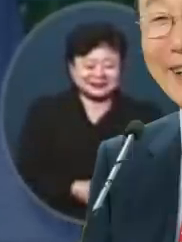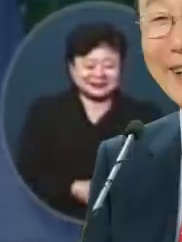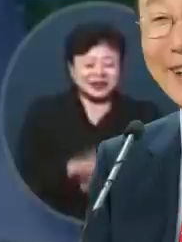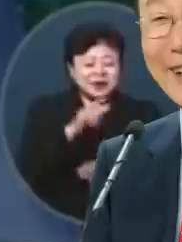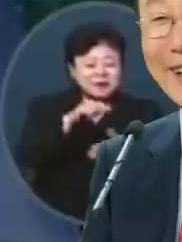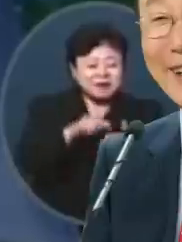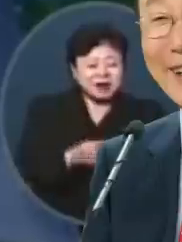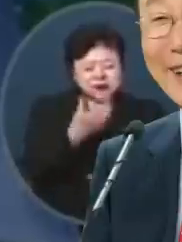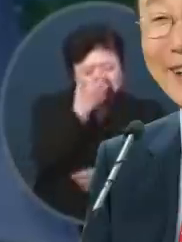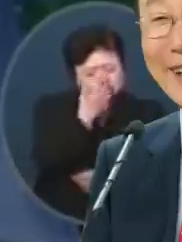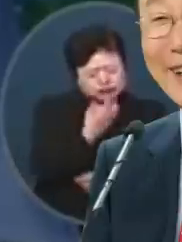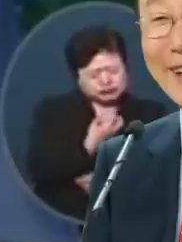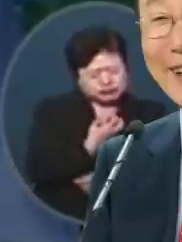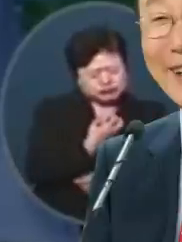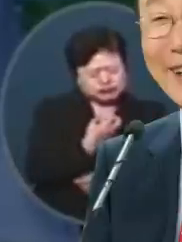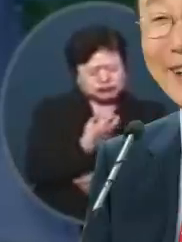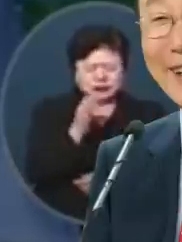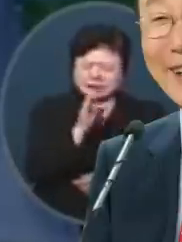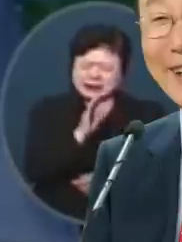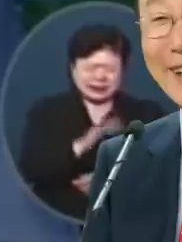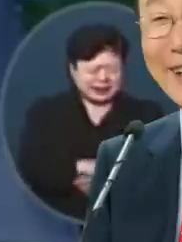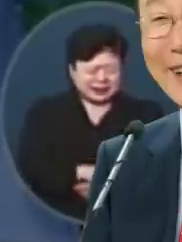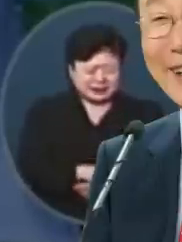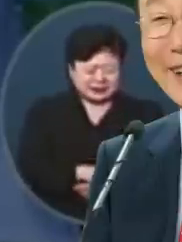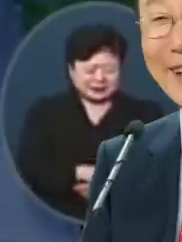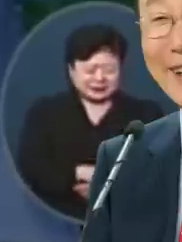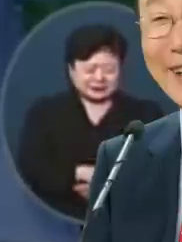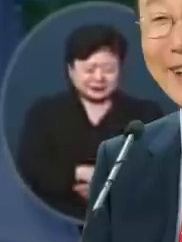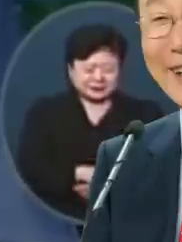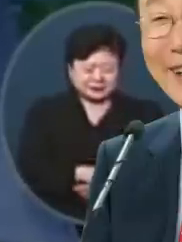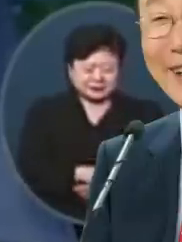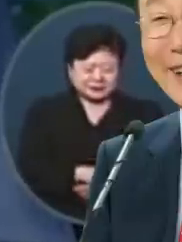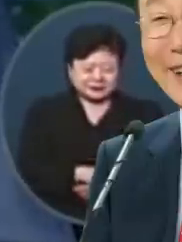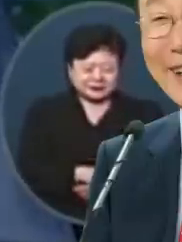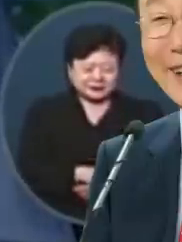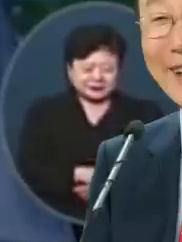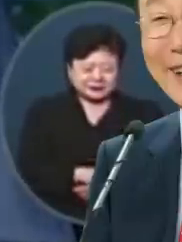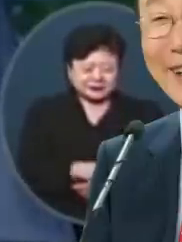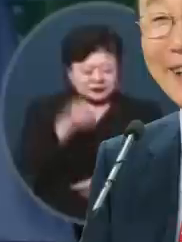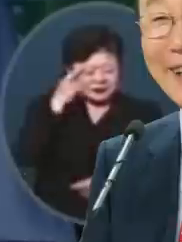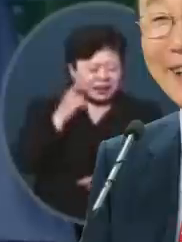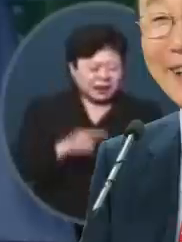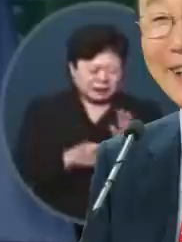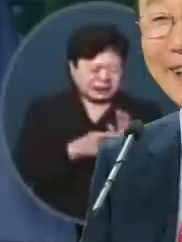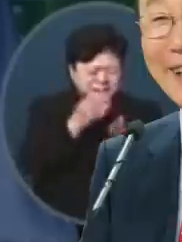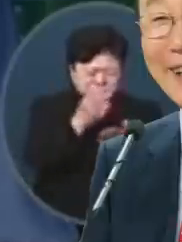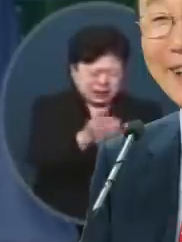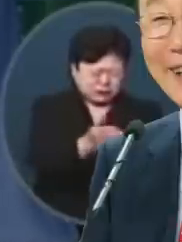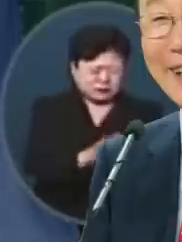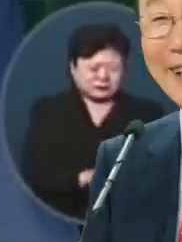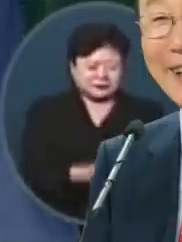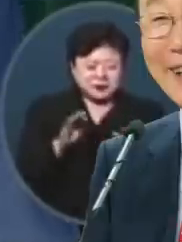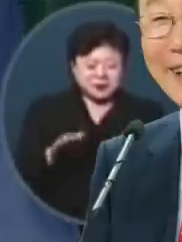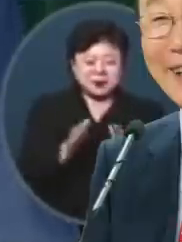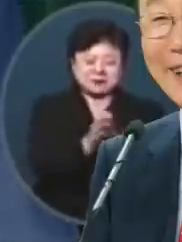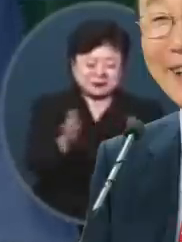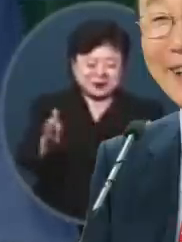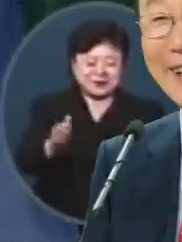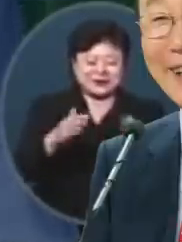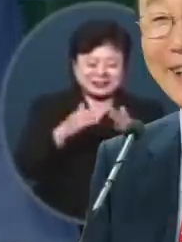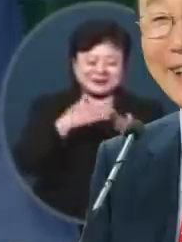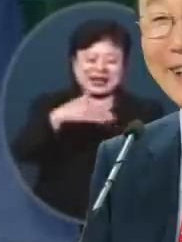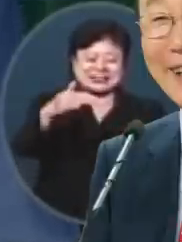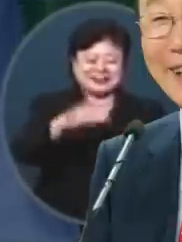마음의 우울한 심정으로 부정적인 말 하지 마시고 오늘부터 여러분 집에